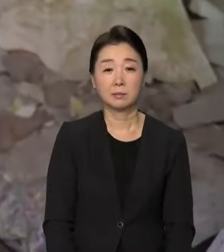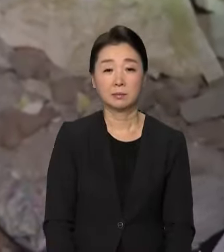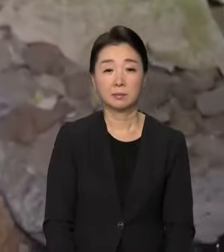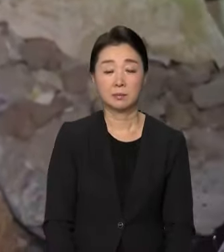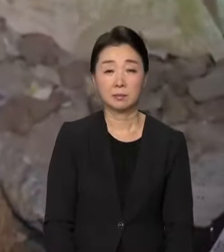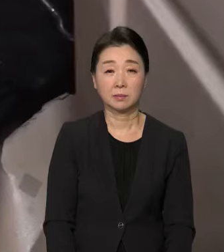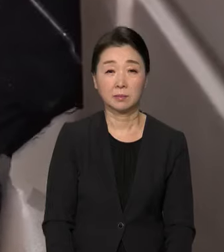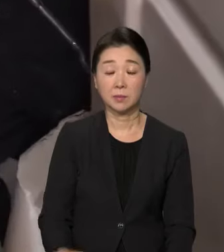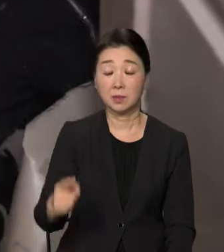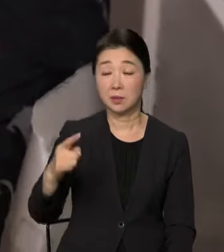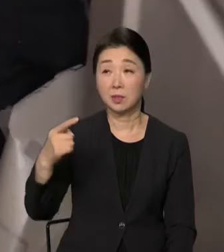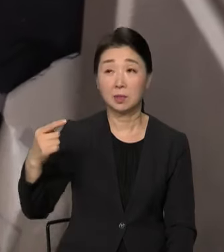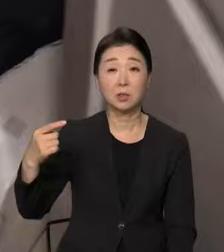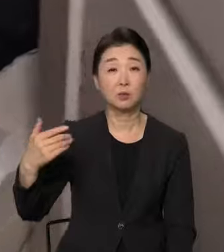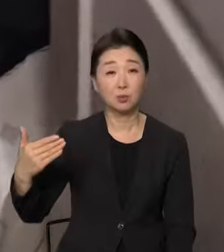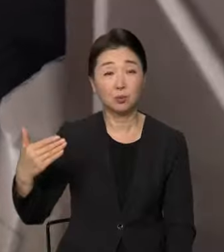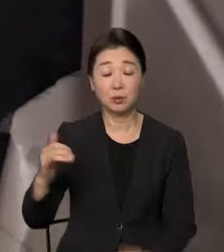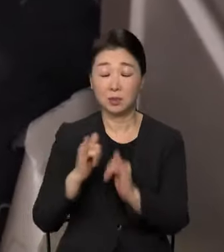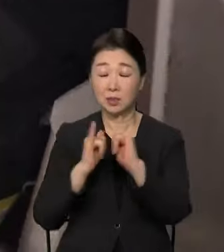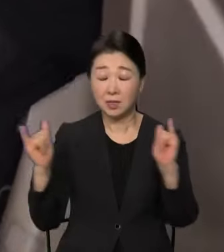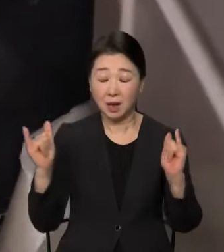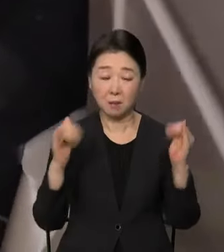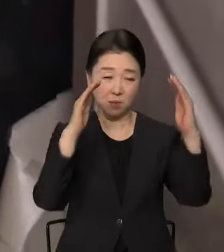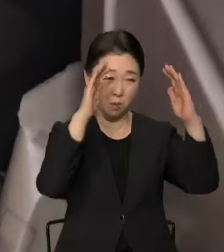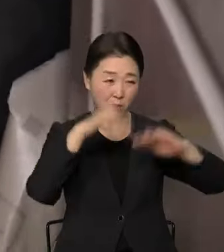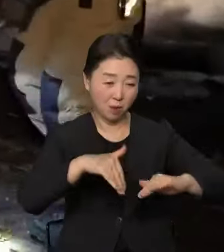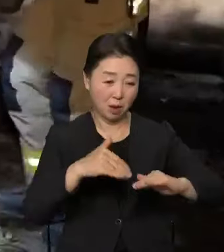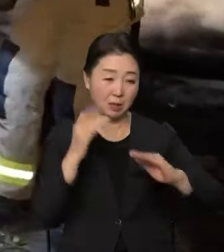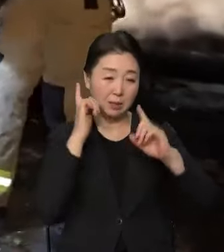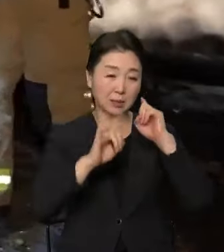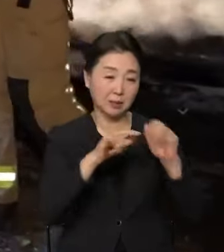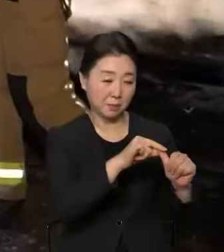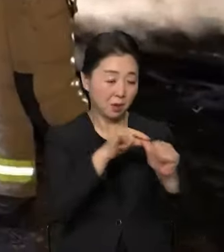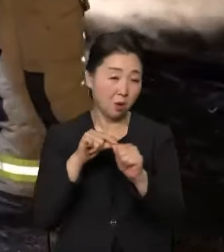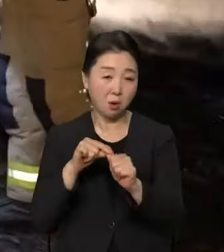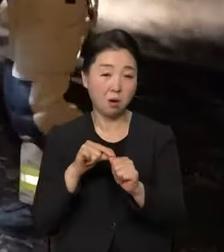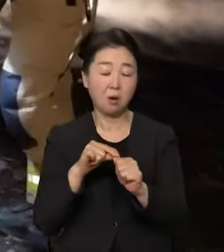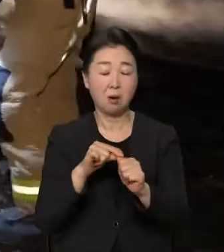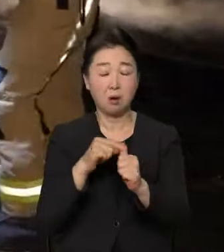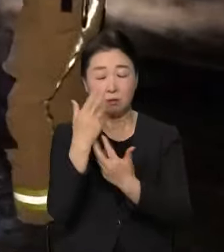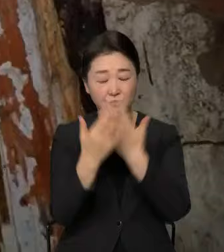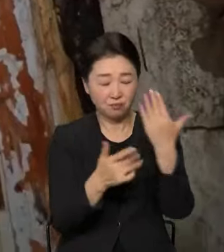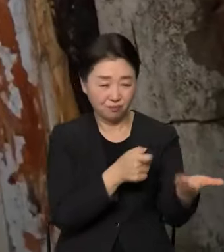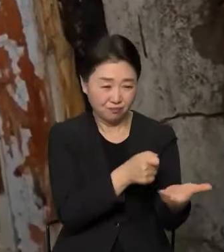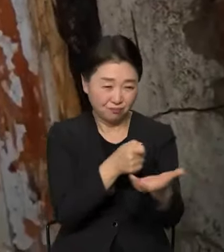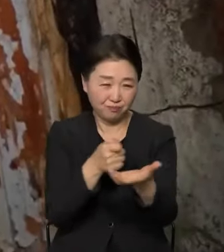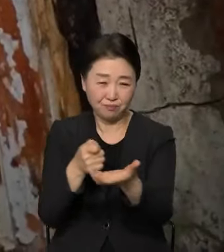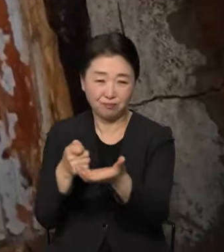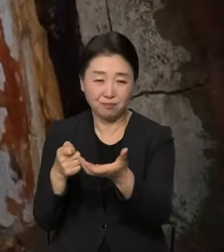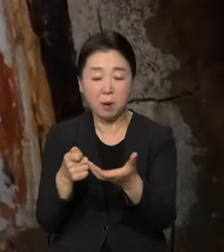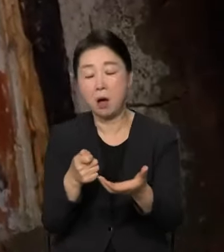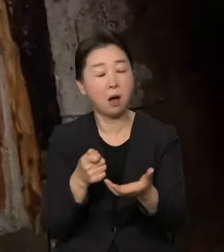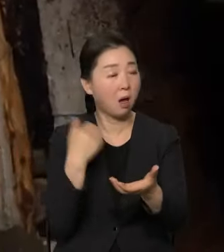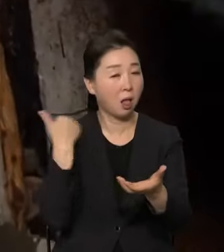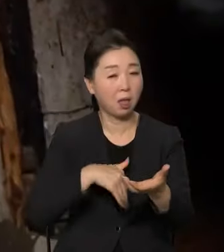구급대원들이 무너진 건물에서 부상자를 꺼냅니다. 불을 끄기 위해 물을 뿌려보지만